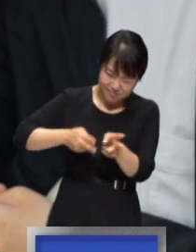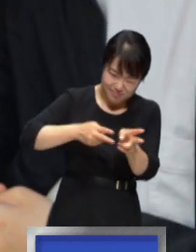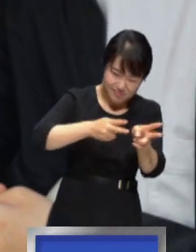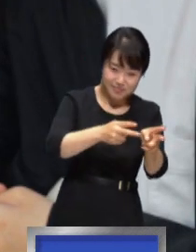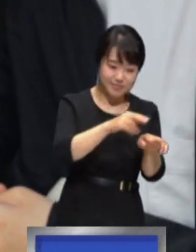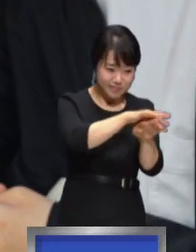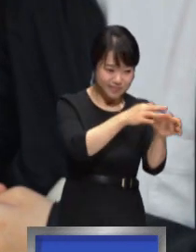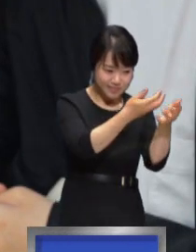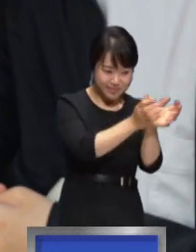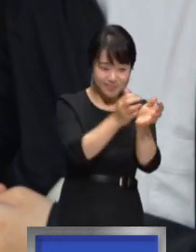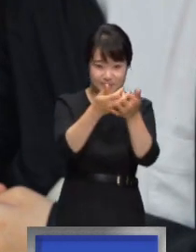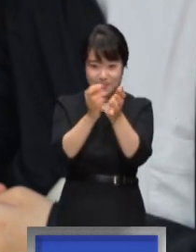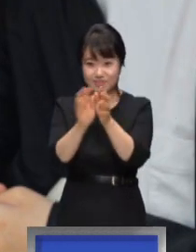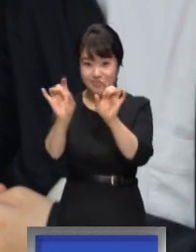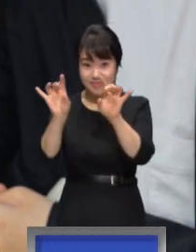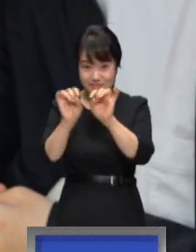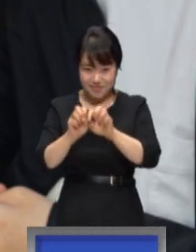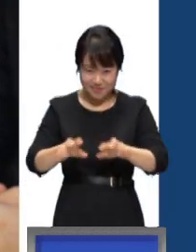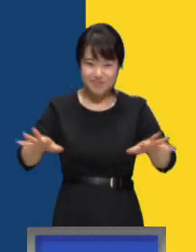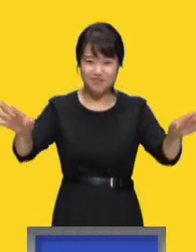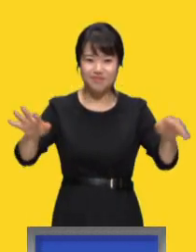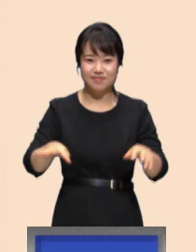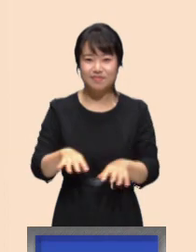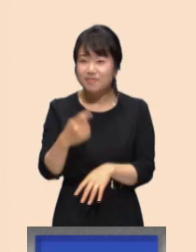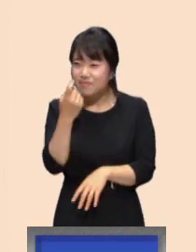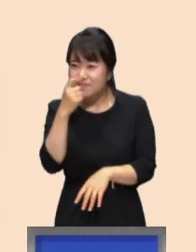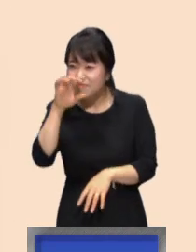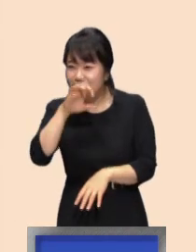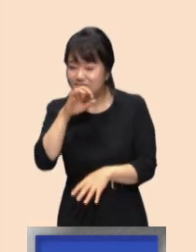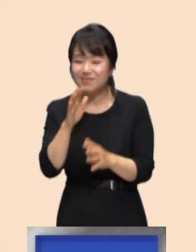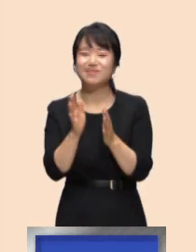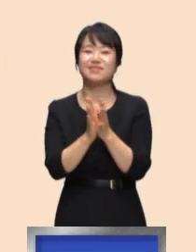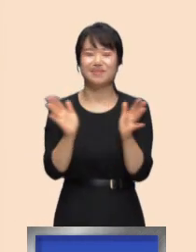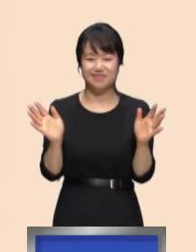구성해 본격적인 교육여행이 시작됐습니다.